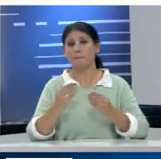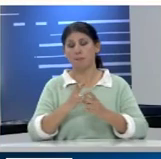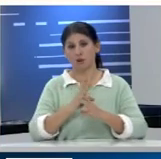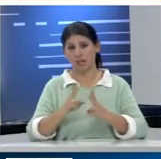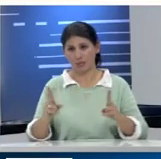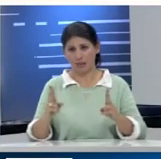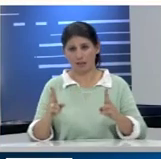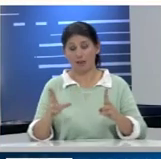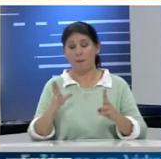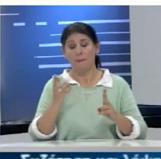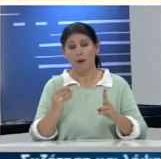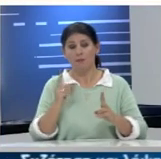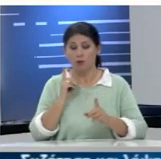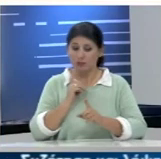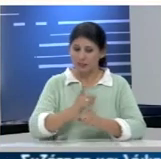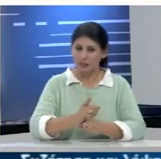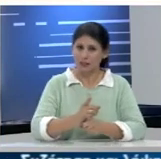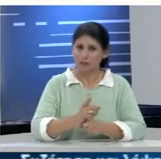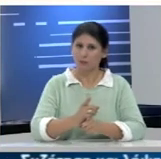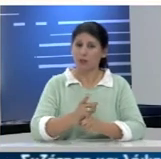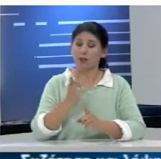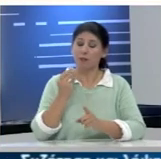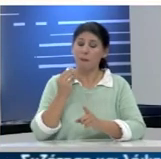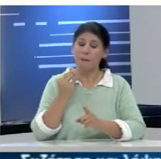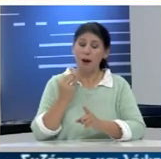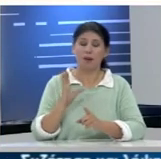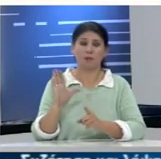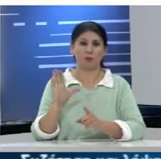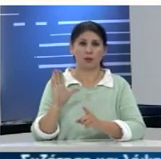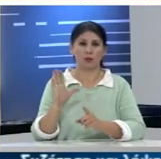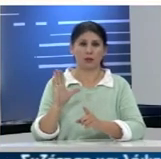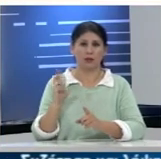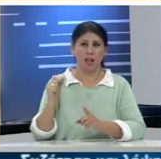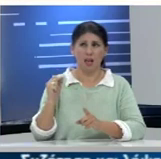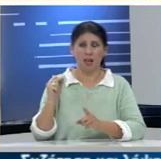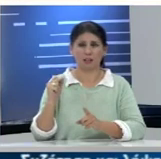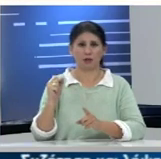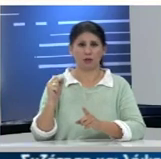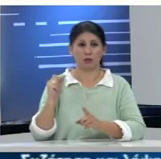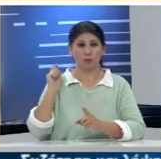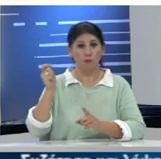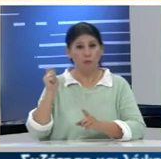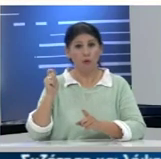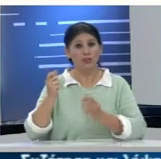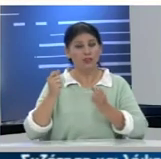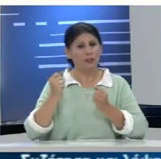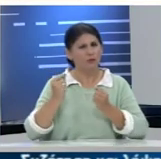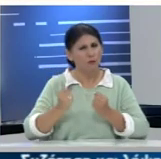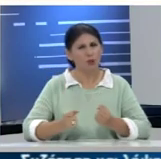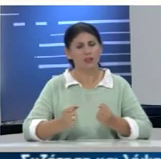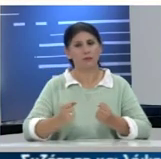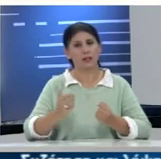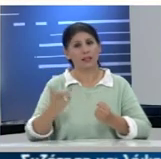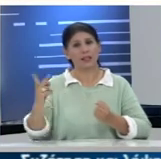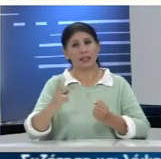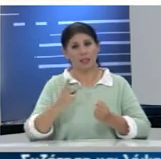καθαρή, πάρα πολύ συγκεκριμένη και μία πάρα πολύ έντονη, πολιτικά φορτισμένη αλλά